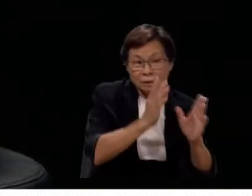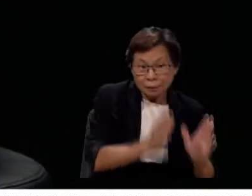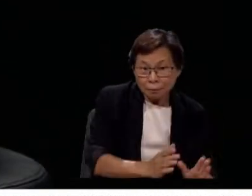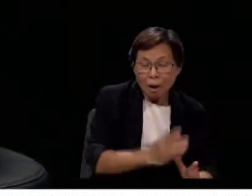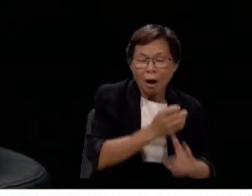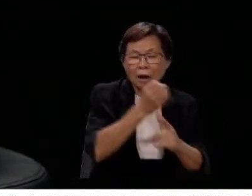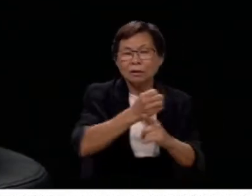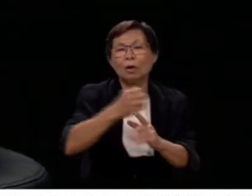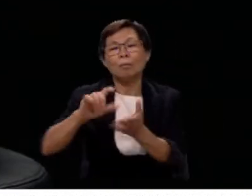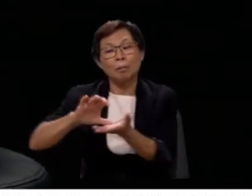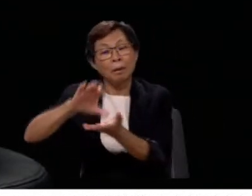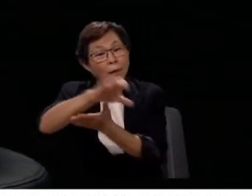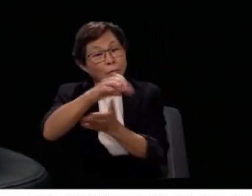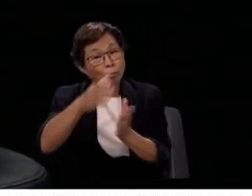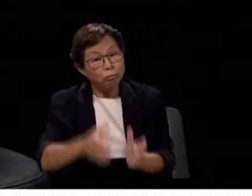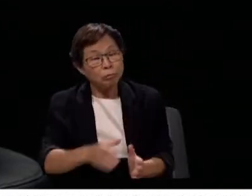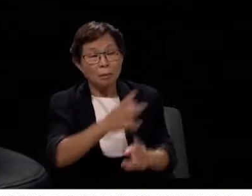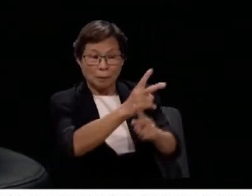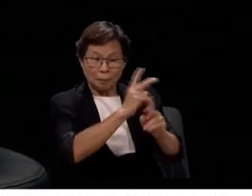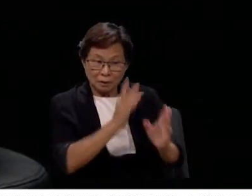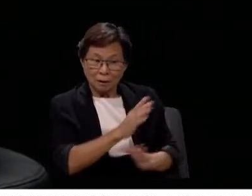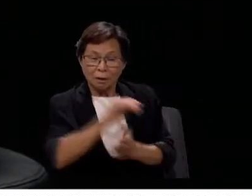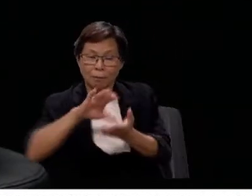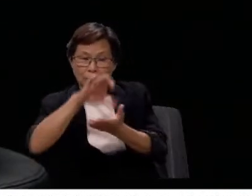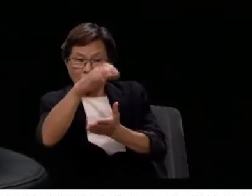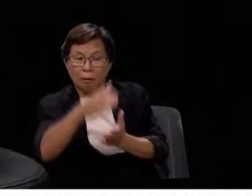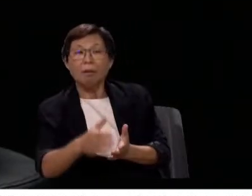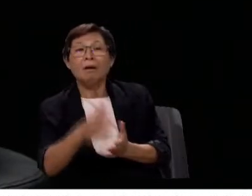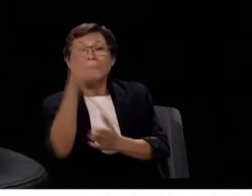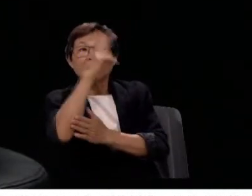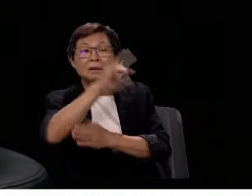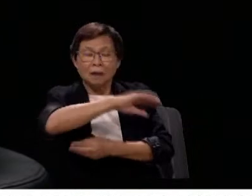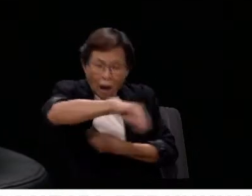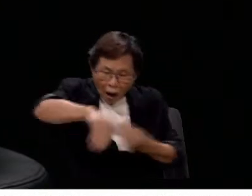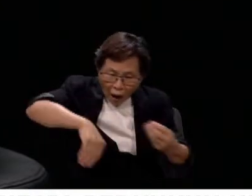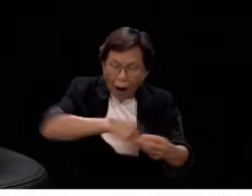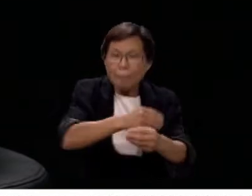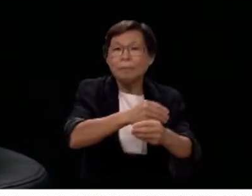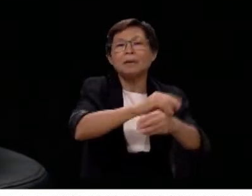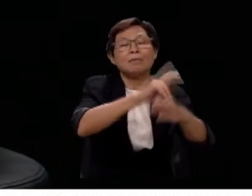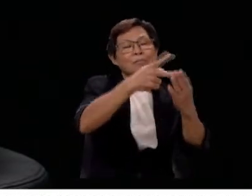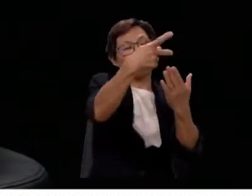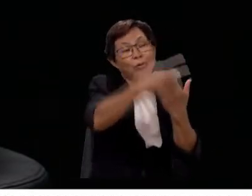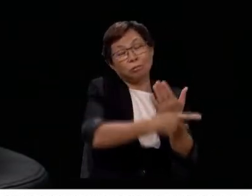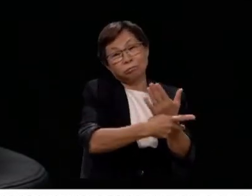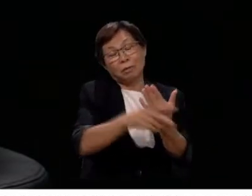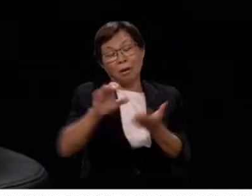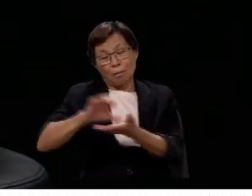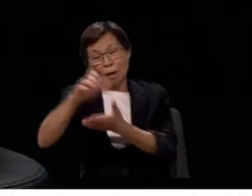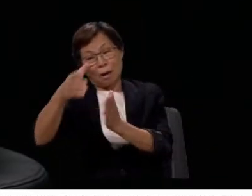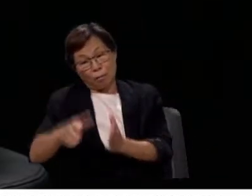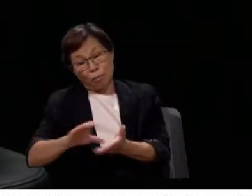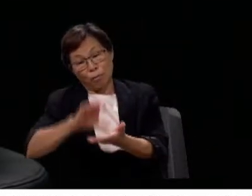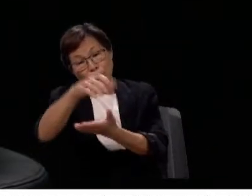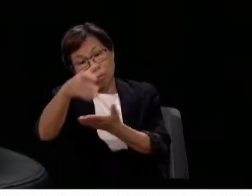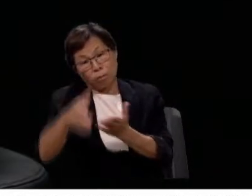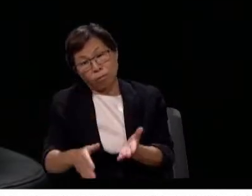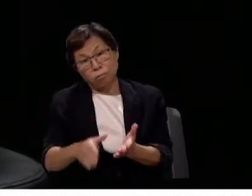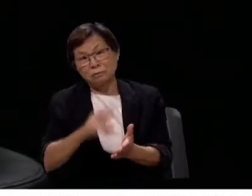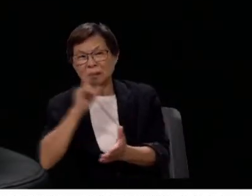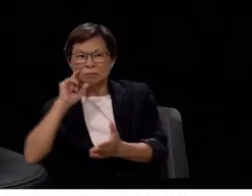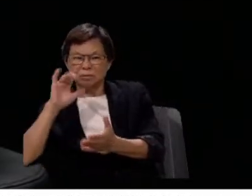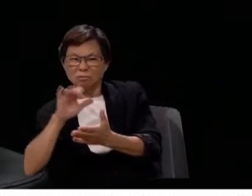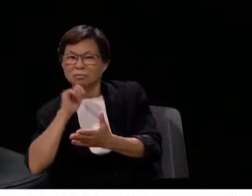ataupun Prabowo kalau kerajaan ambil alih proyek ini nasional recent project ini jadi pelabuhanya tidak